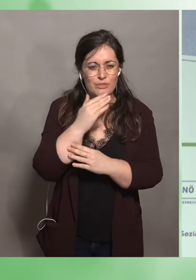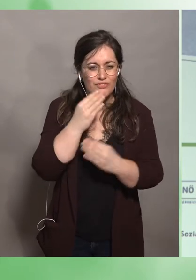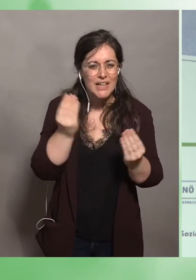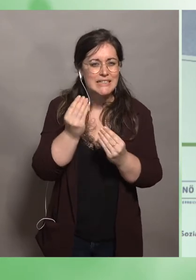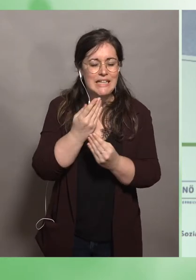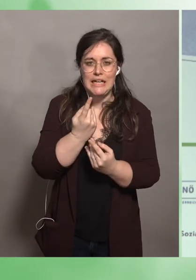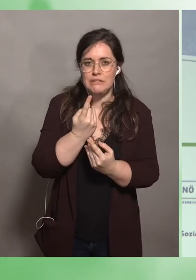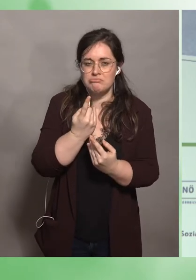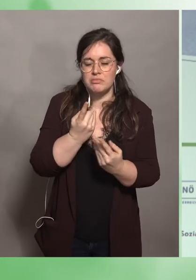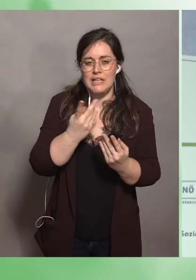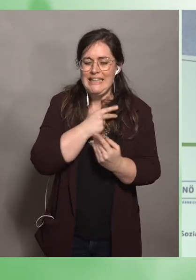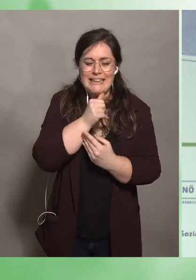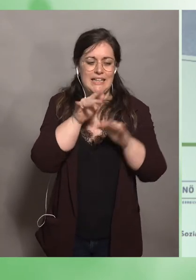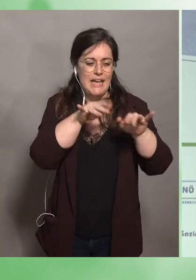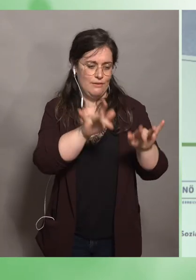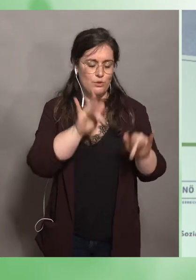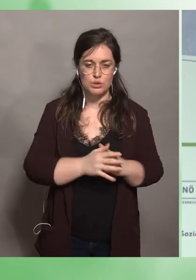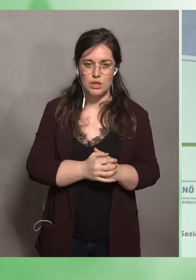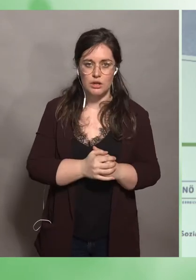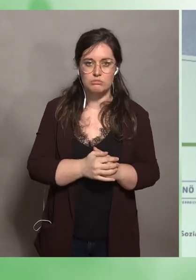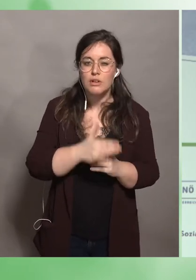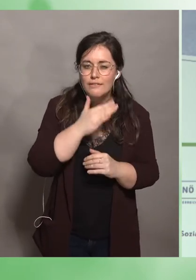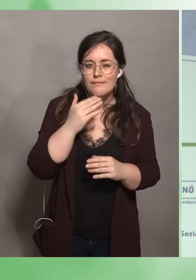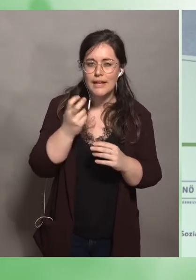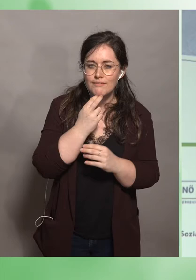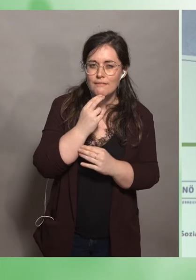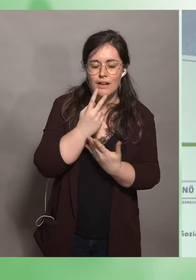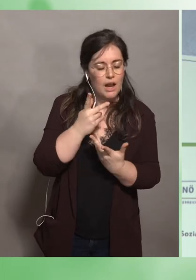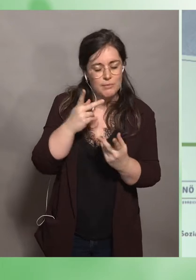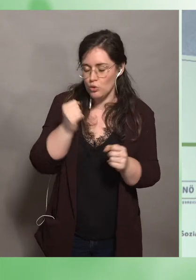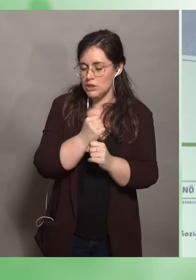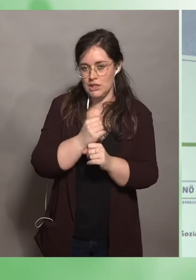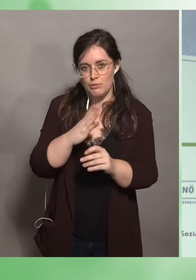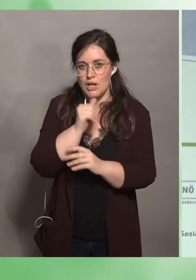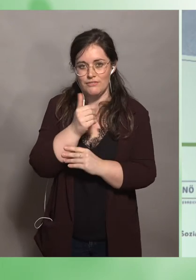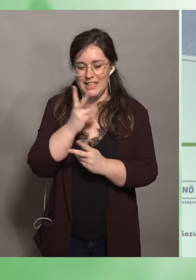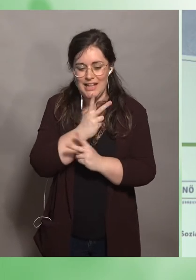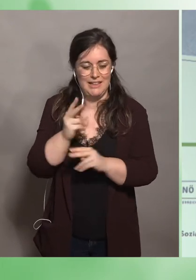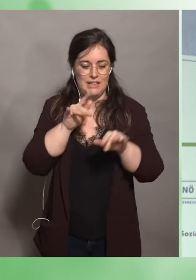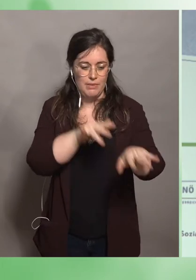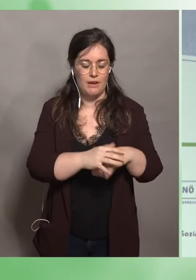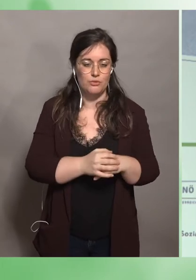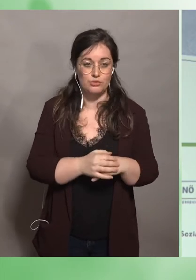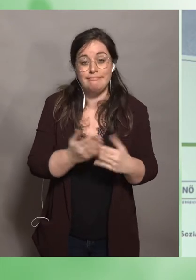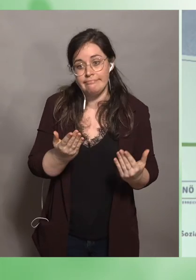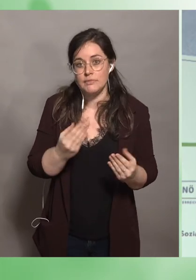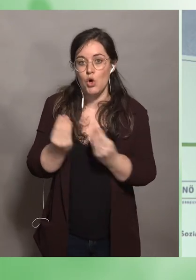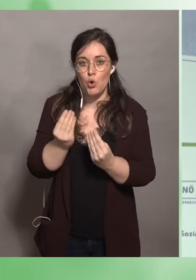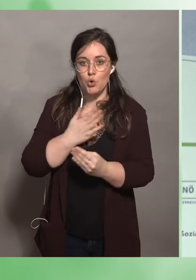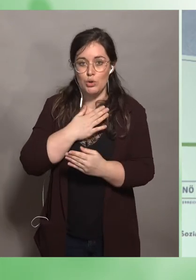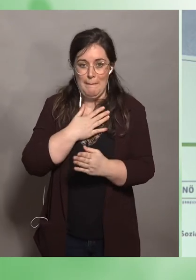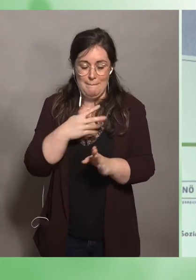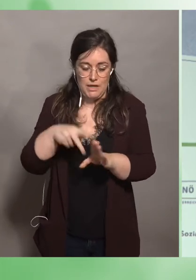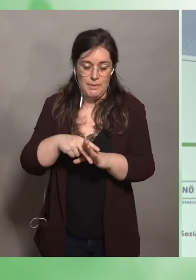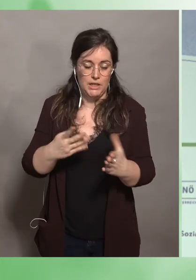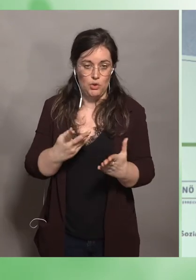haben. Egal wie sehr wir es wollen, wir können es überhaupt nicht beeinflussen. Das sind zum einen der Ursprung meiner Behinderung, der Unfall. Ich kann ihn